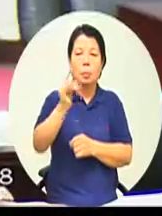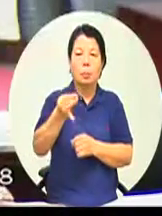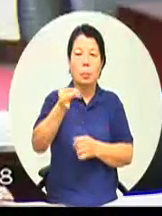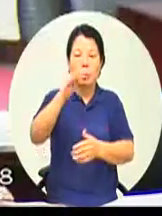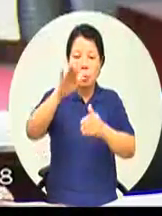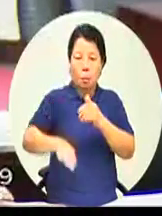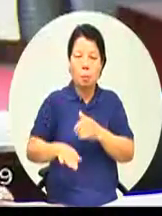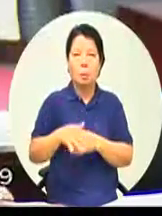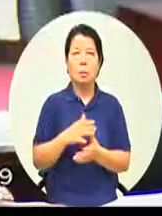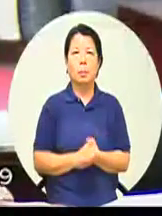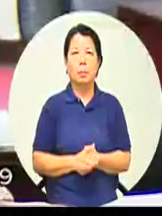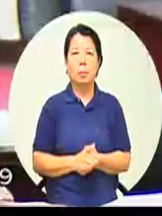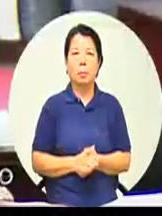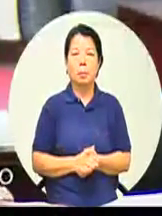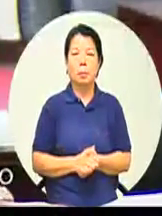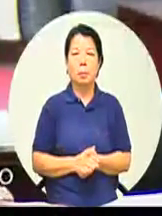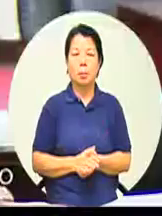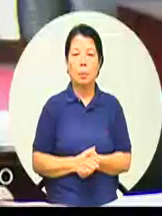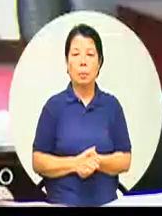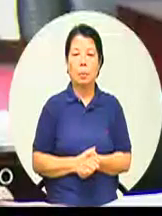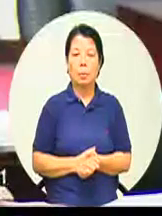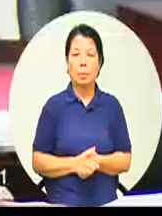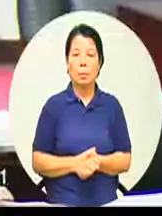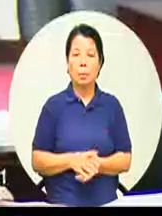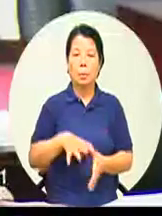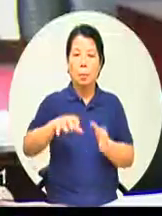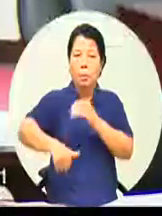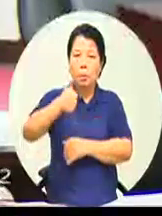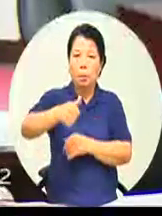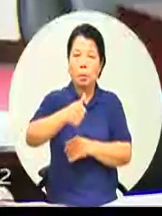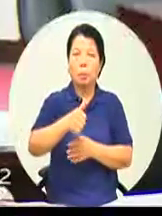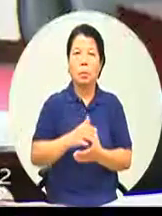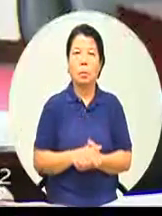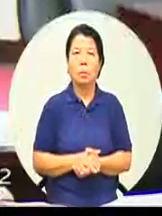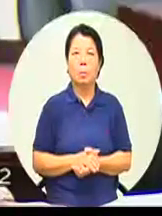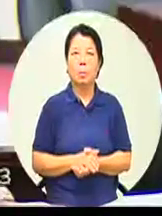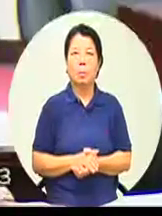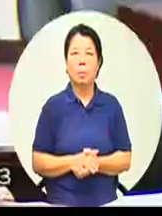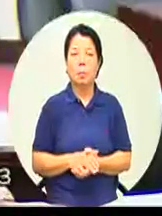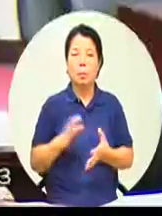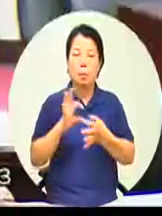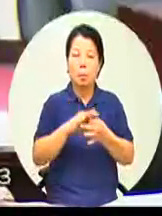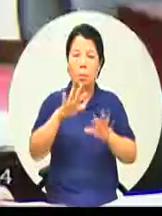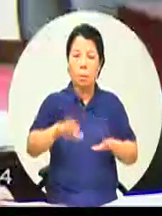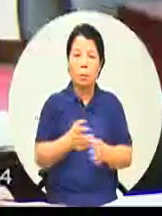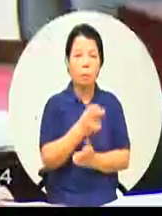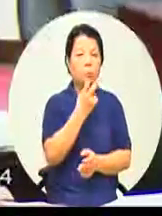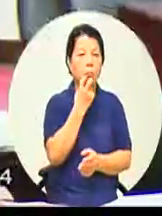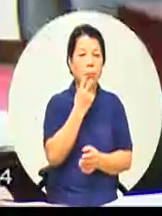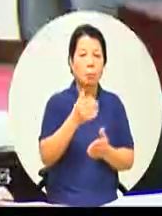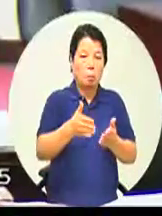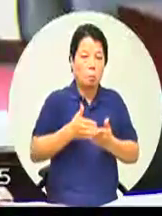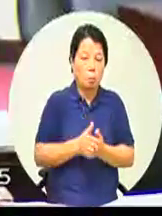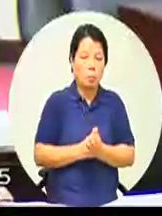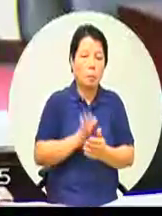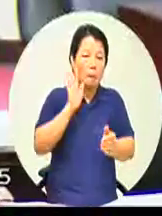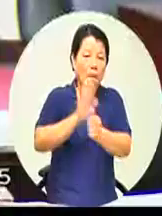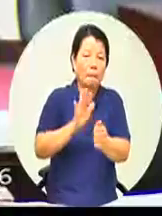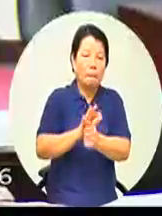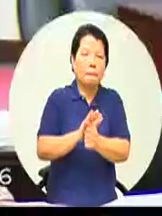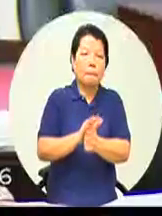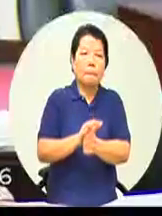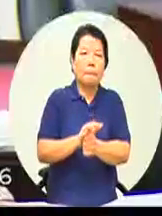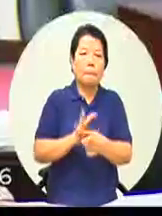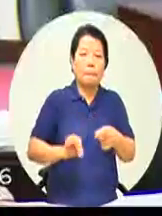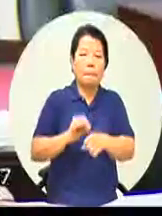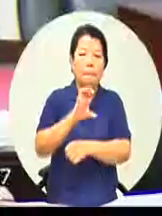的。那局长我的意思大概就是说，因为现在中央愿意大力的支持这个政策，